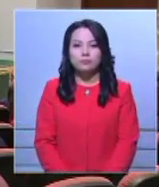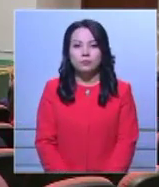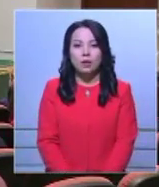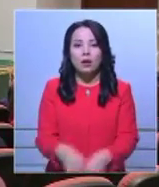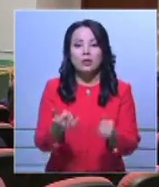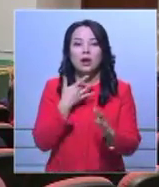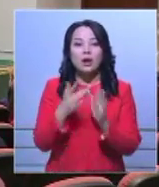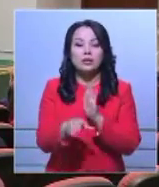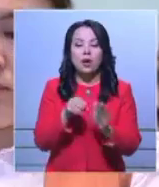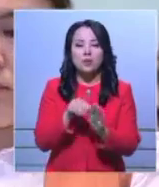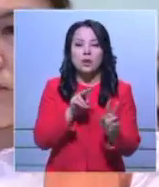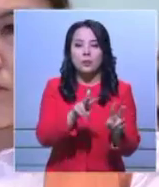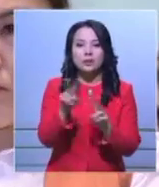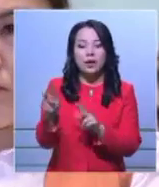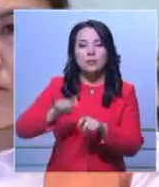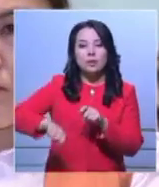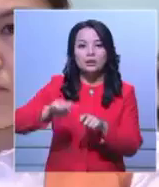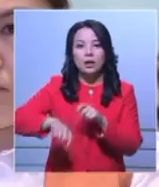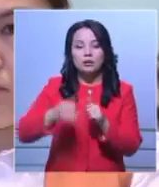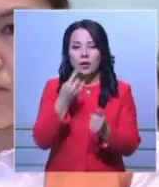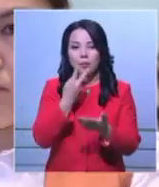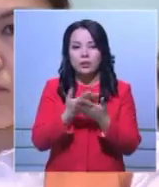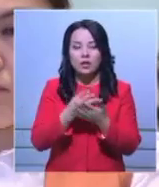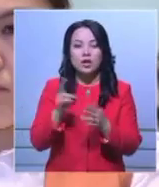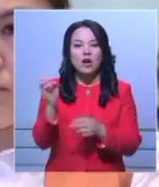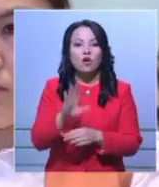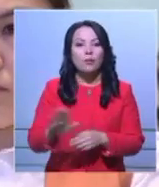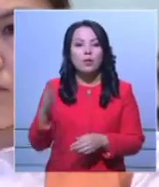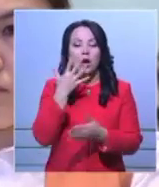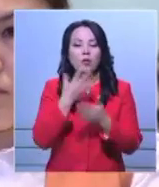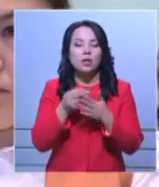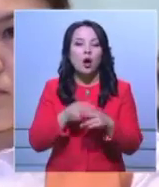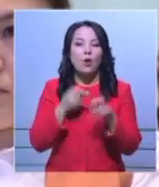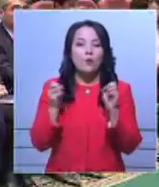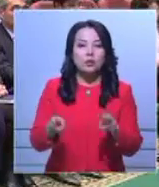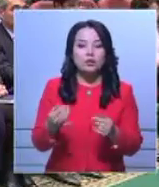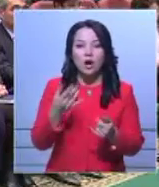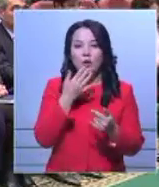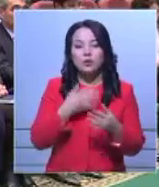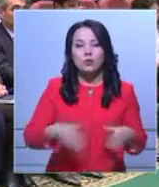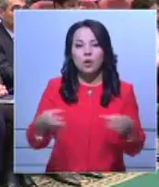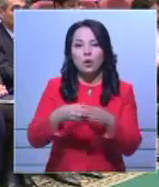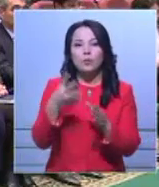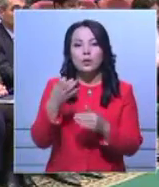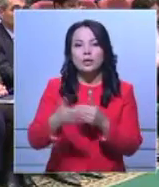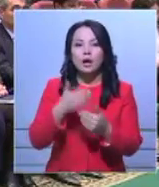Ал сайлау барысын қадағалау үшін Европада қауіпсіздік және ынтымақтастық ұйымынан 400-ден